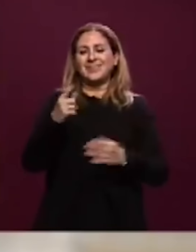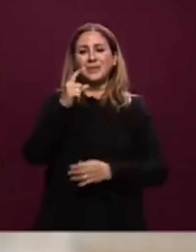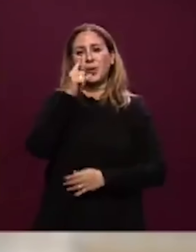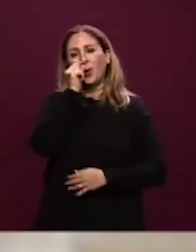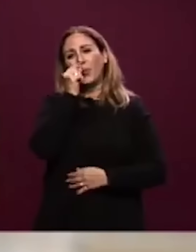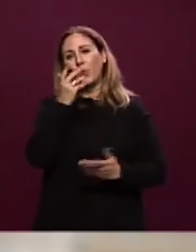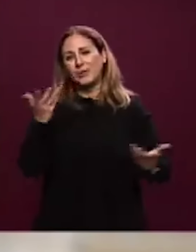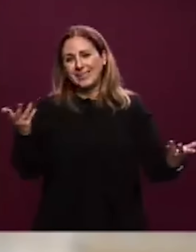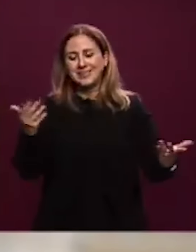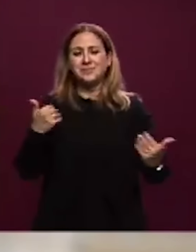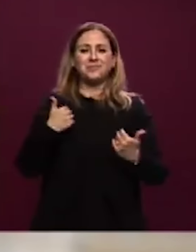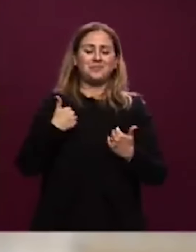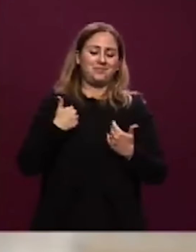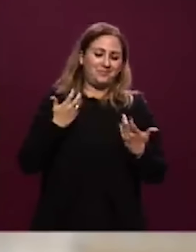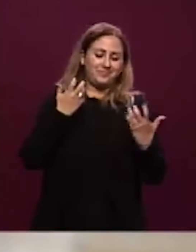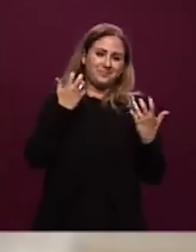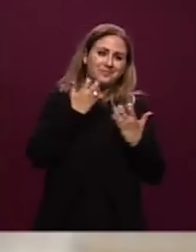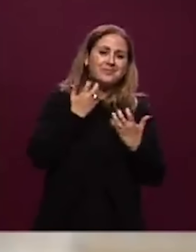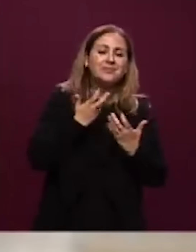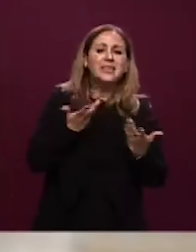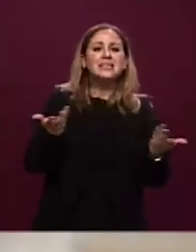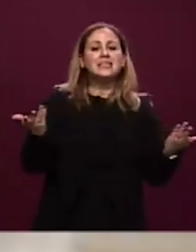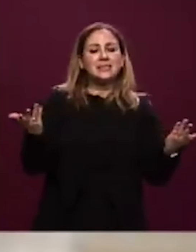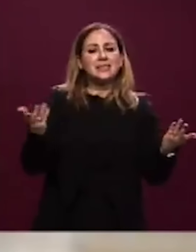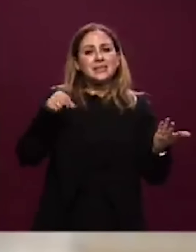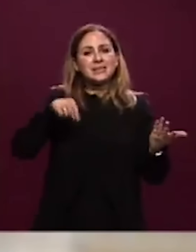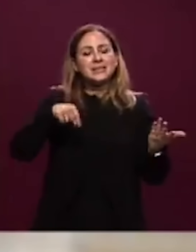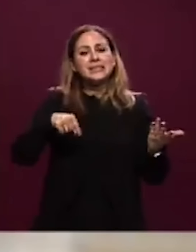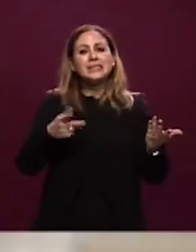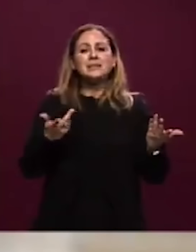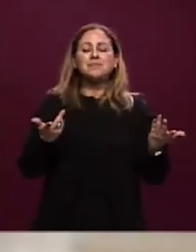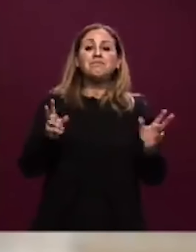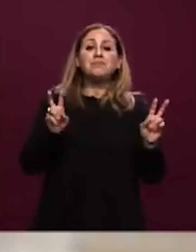sorridere perché vedete qui si sta mettendo sul piano